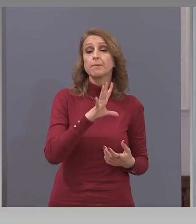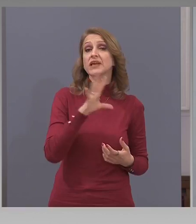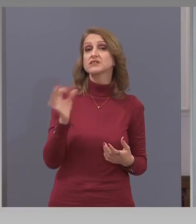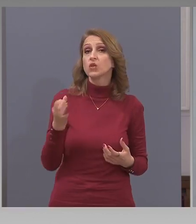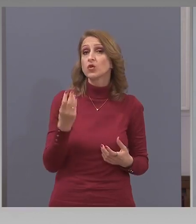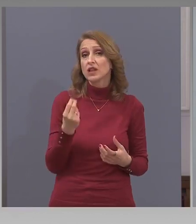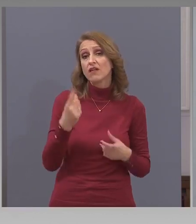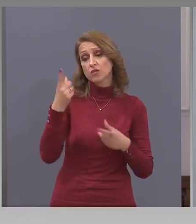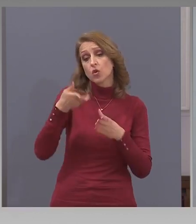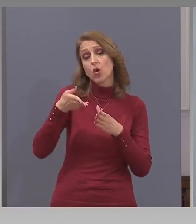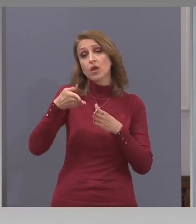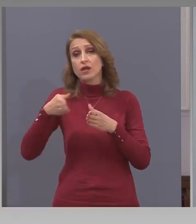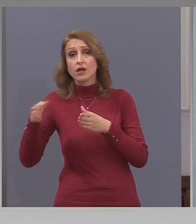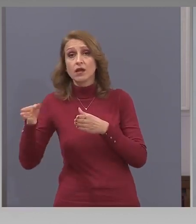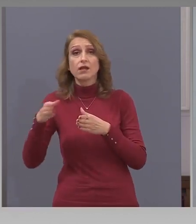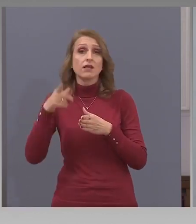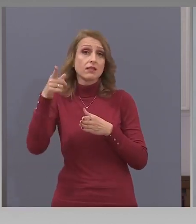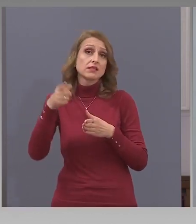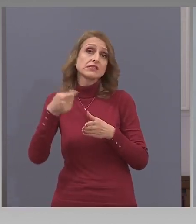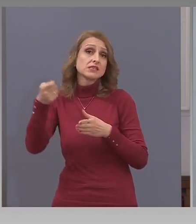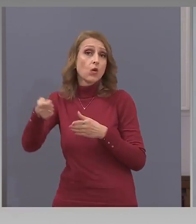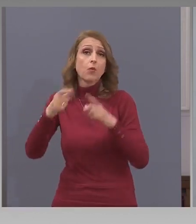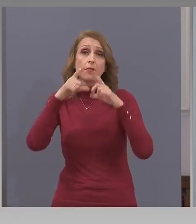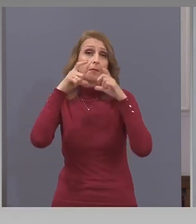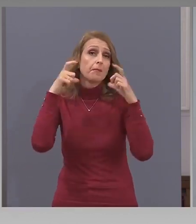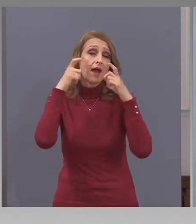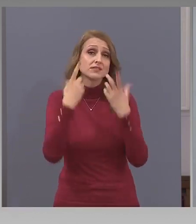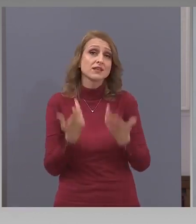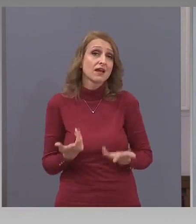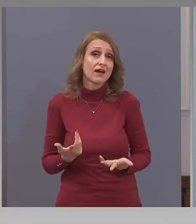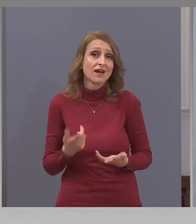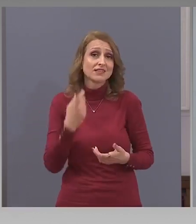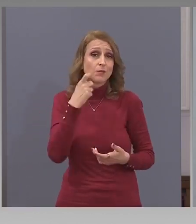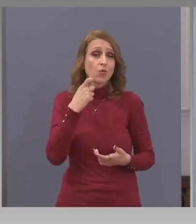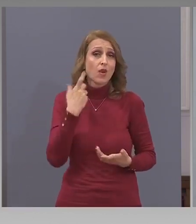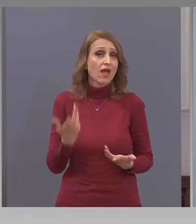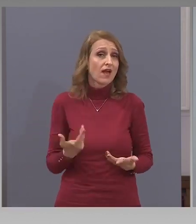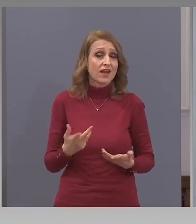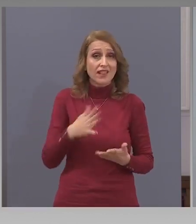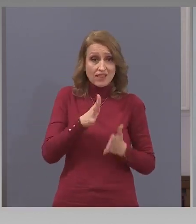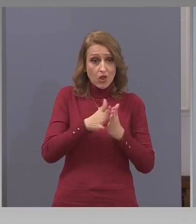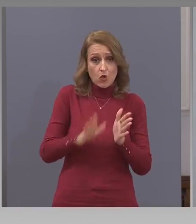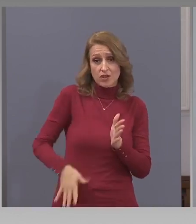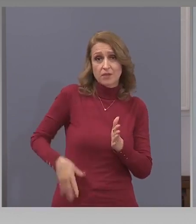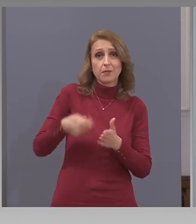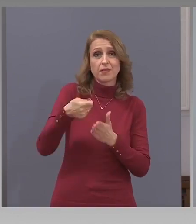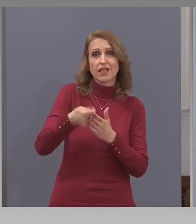нали? А не ние да му платиме. Мое мнение, ако ме убеди в обратното,